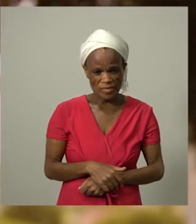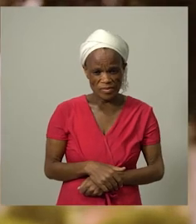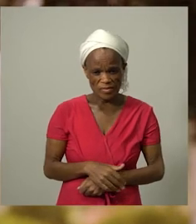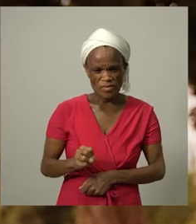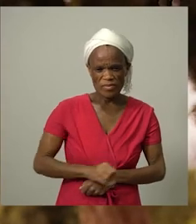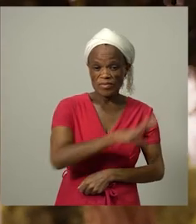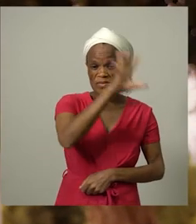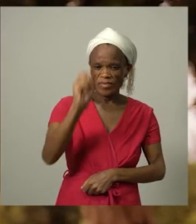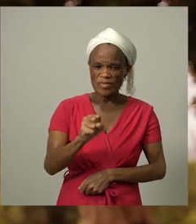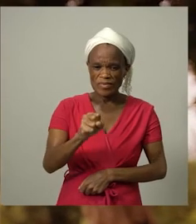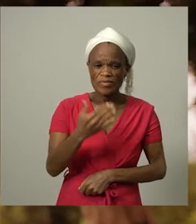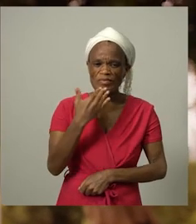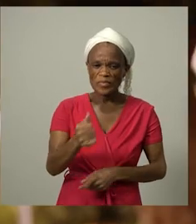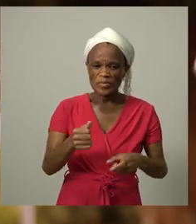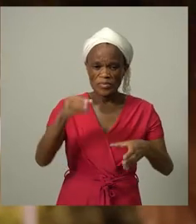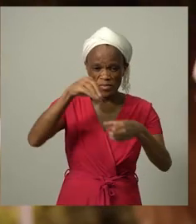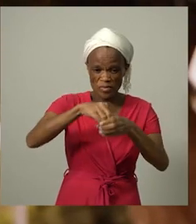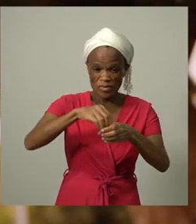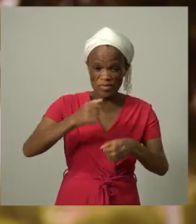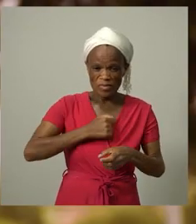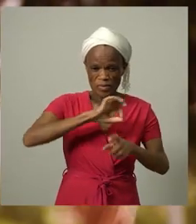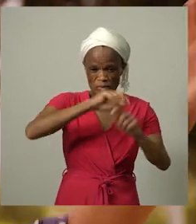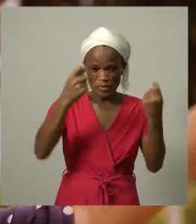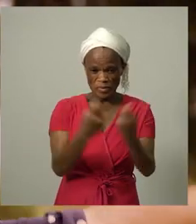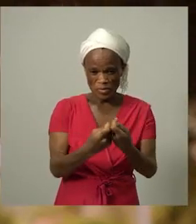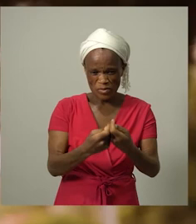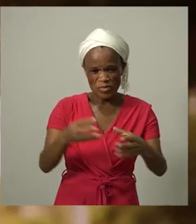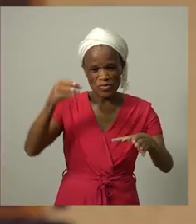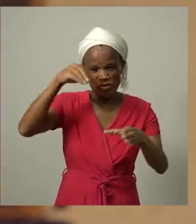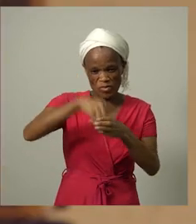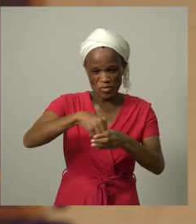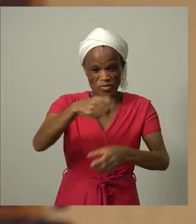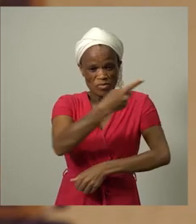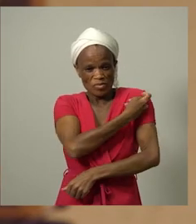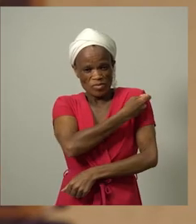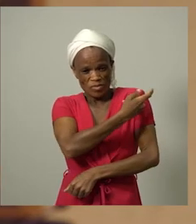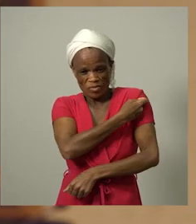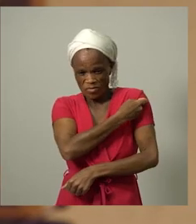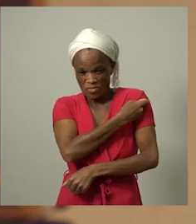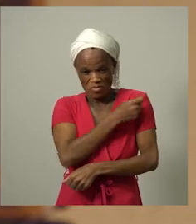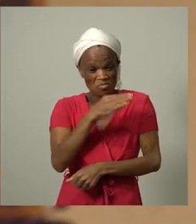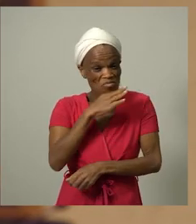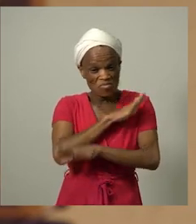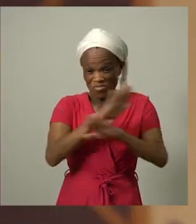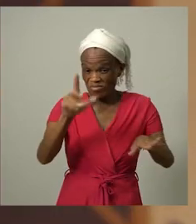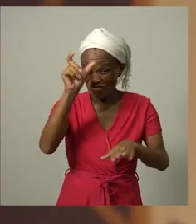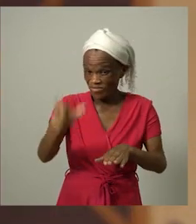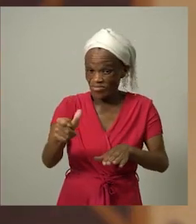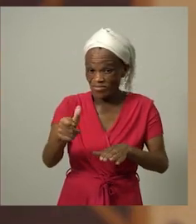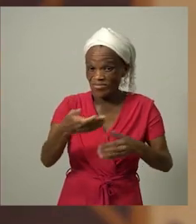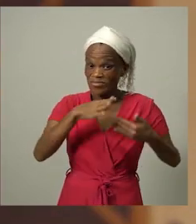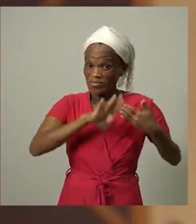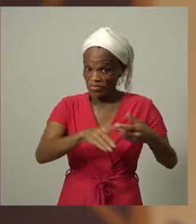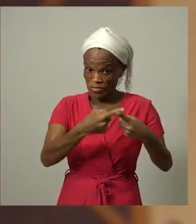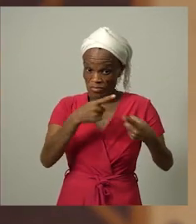South Africa, join my team, join the vaccination! No one is safe from COVID-19 until